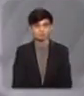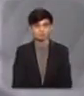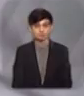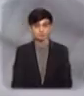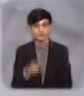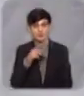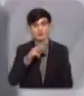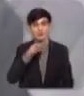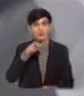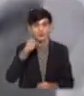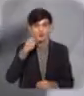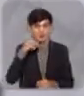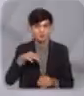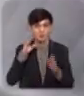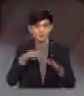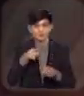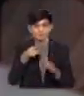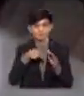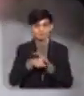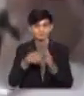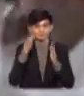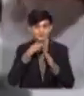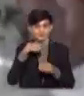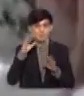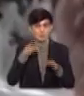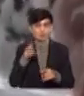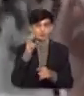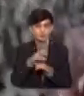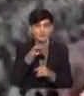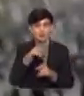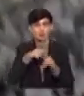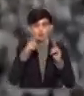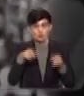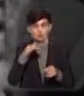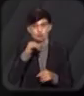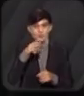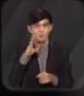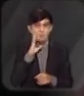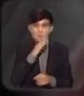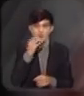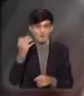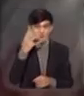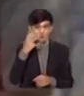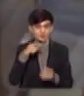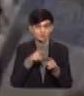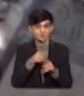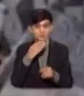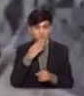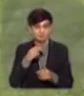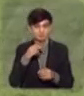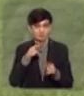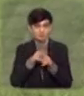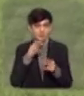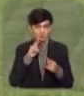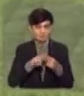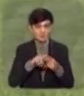Бұл Талғаттың қағбаның алдында тұрып, анасының суреті бар журналды қайта-қайта сүйіп тұрған сәті. Анасы Малика Төкенованы